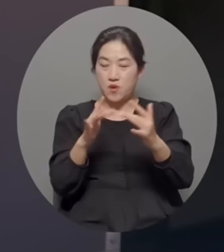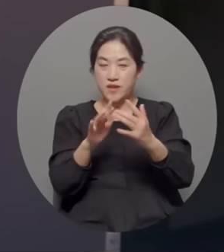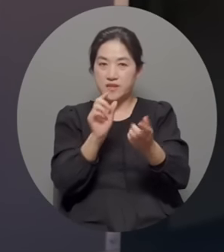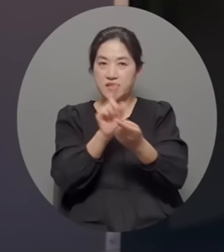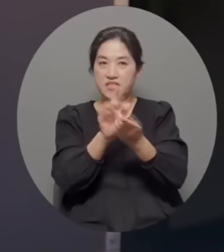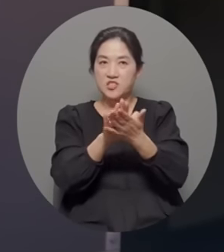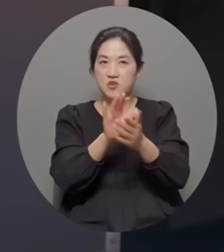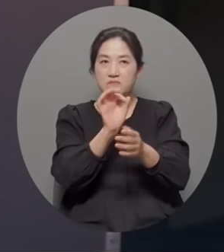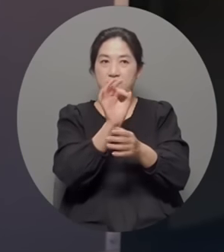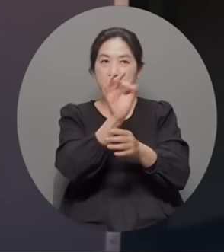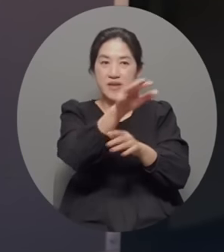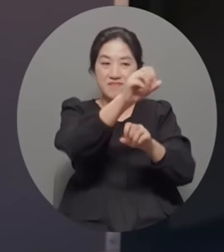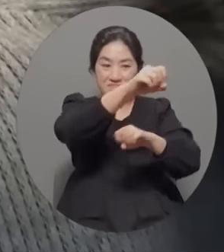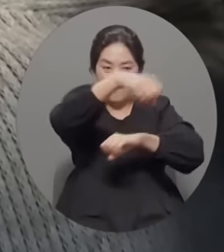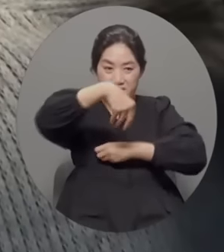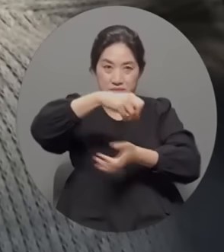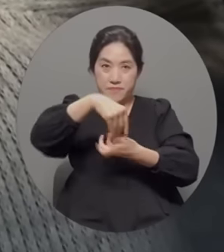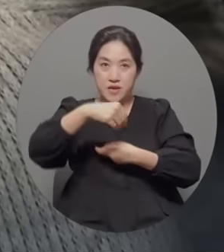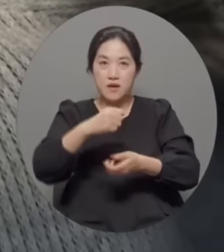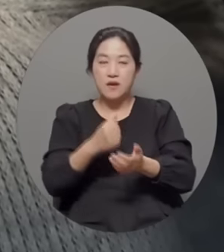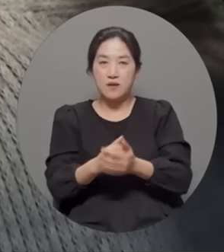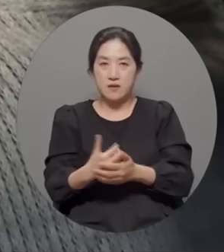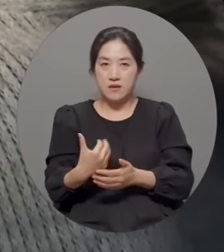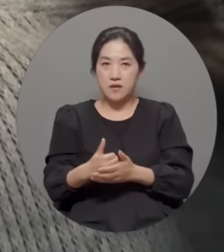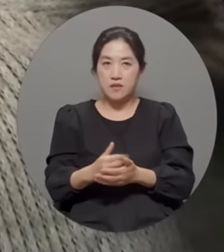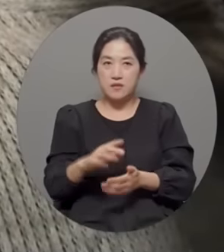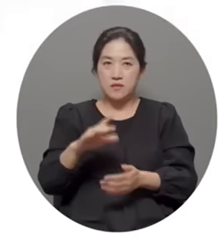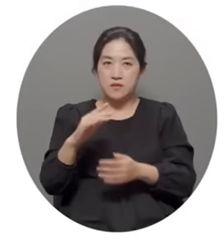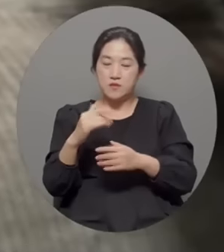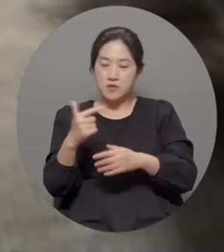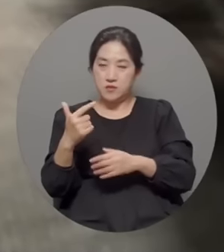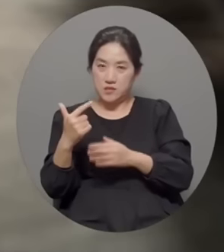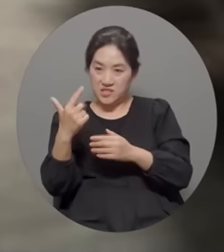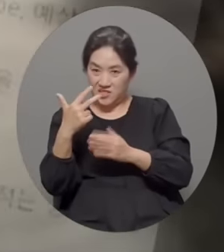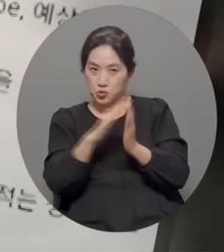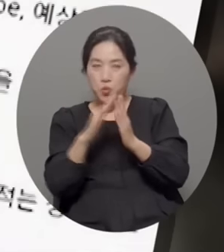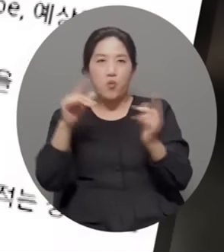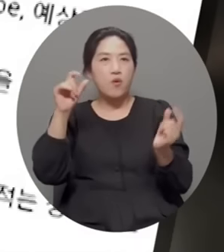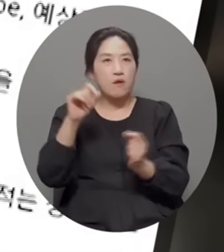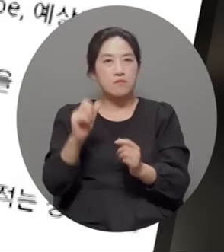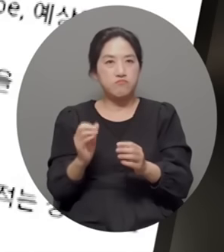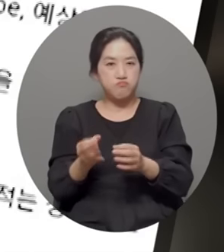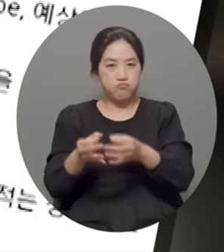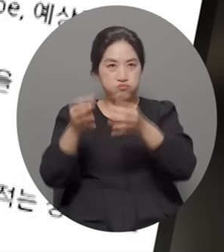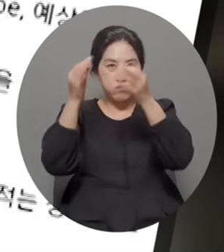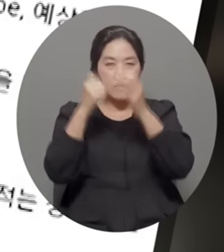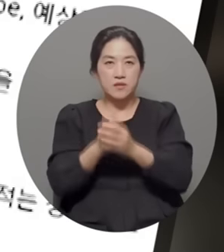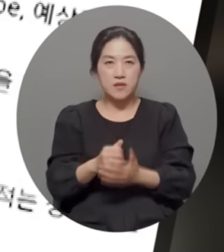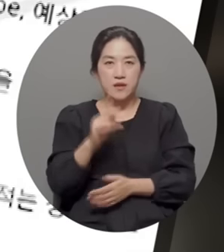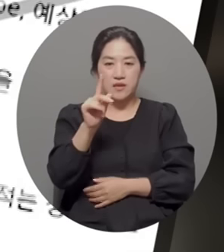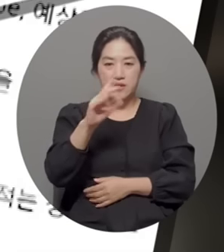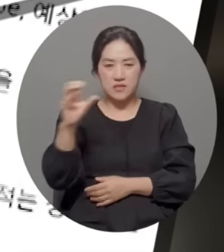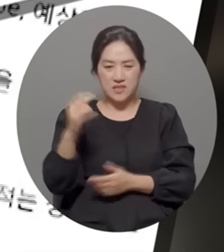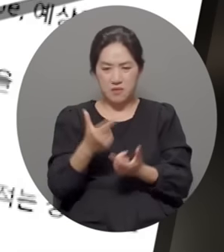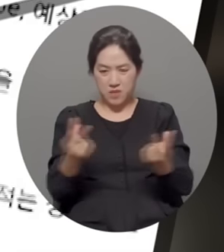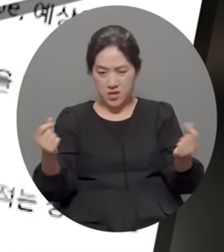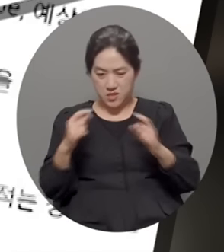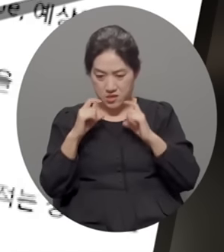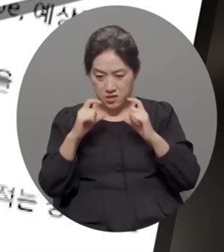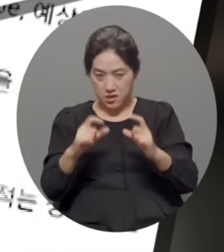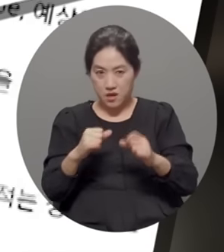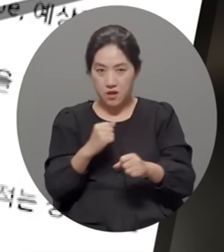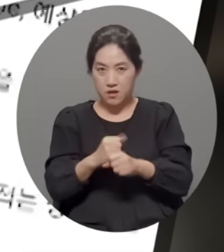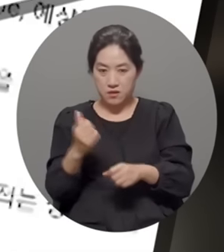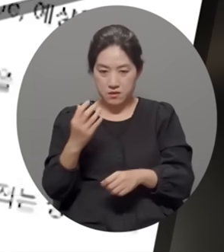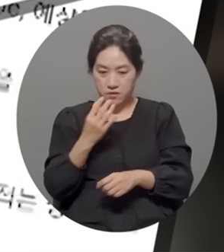직구액은 처음으로 6조 원을 넘어 7조 원에 육박했습니다. 광범위하게 KC 인증을 의무화하려던 정부 방침에